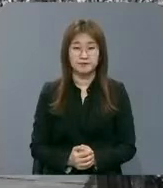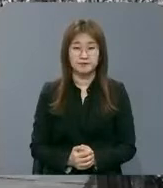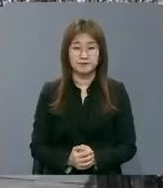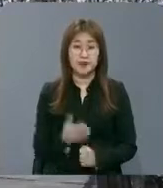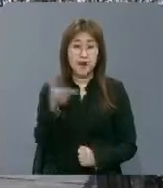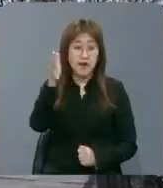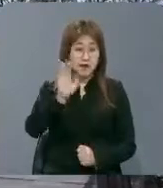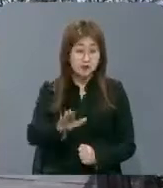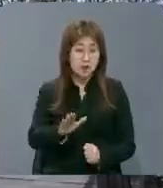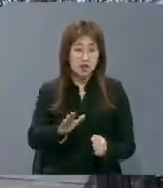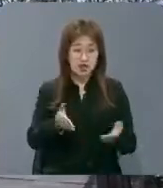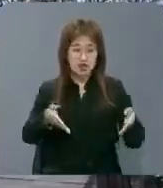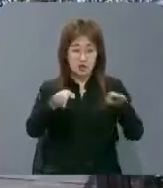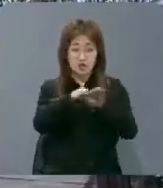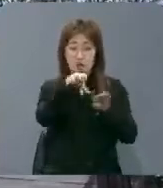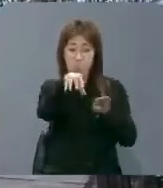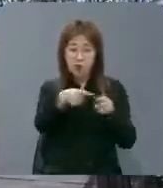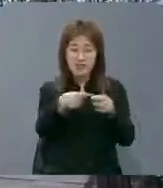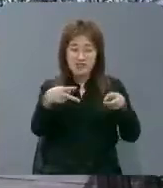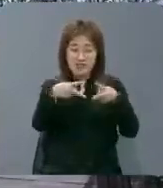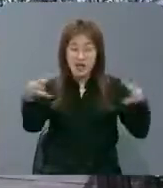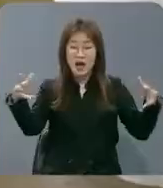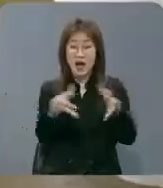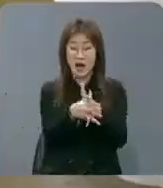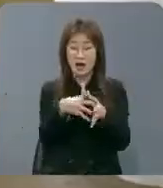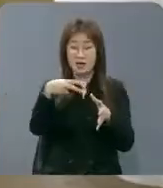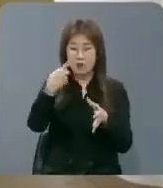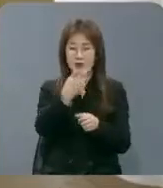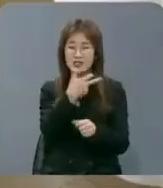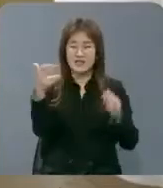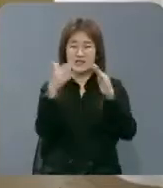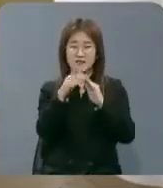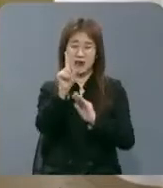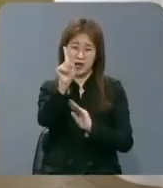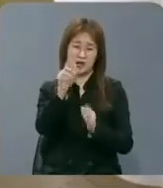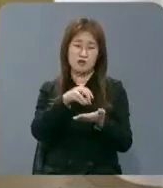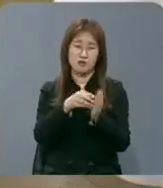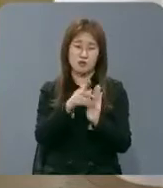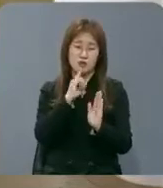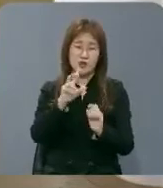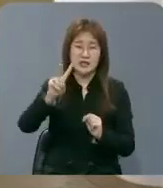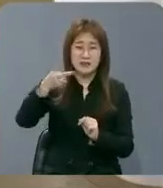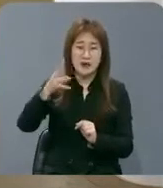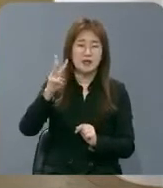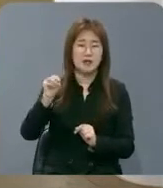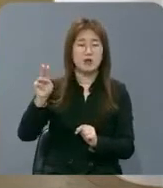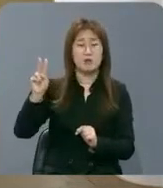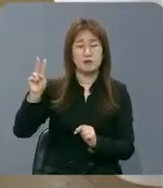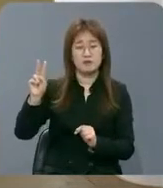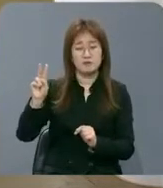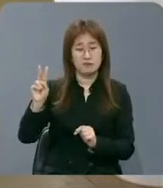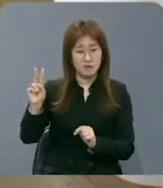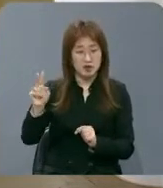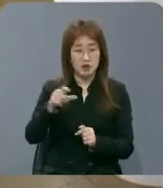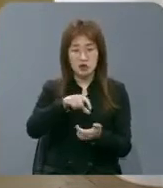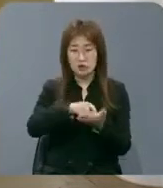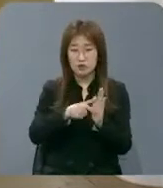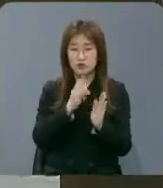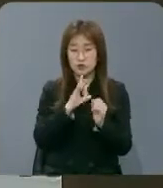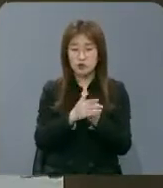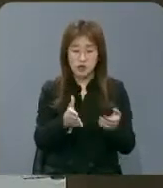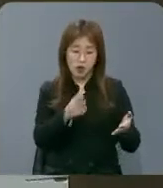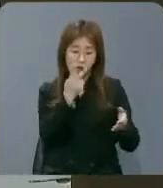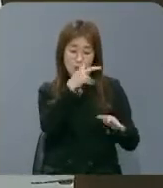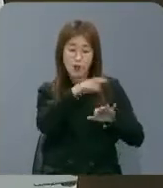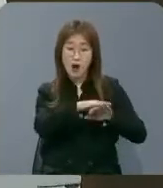하지만 전시 공간인 1 2층을 모두 합쳐도 큰 집 한채 수준인 200 제곱미터 남지 수장고 도 큰